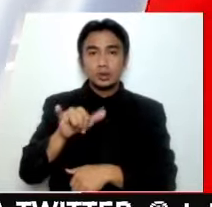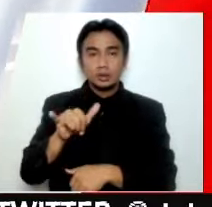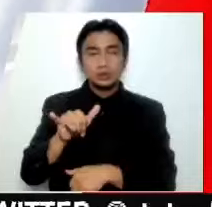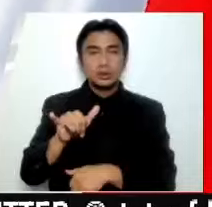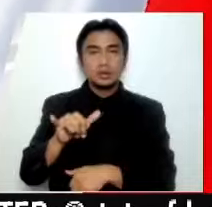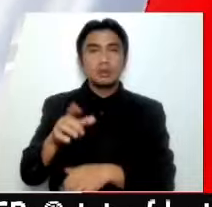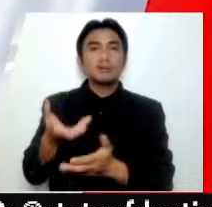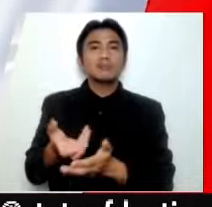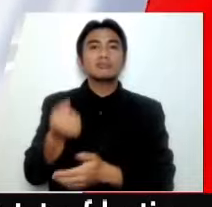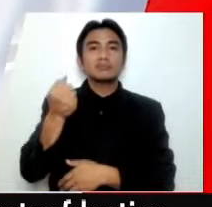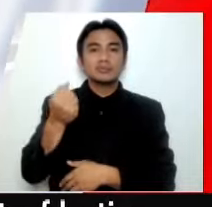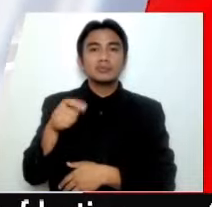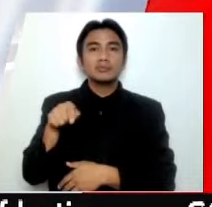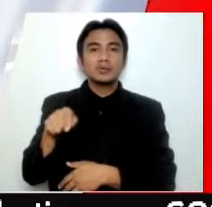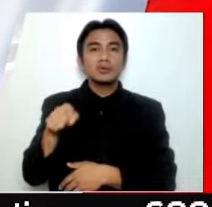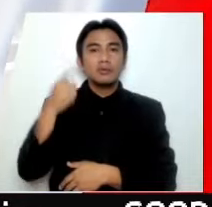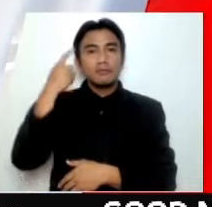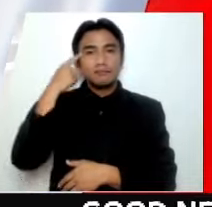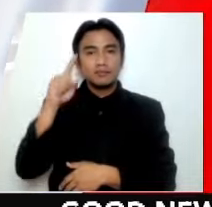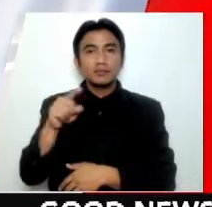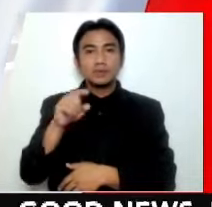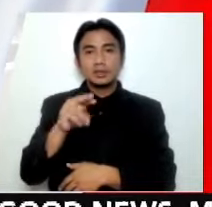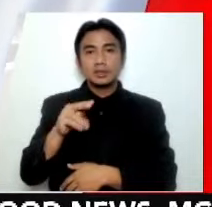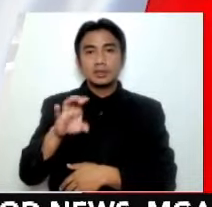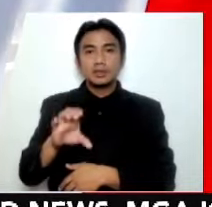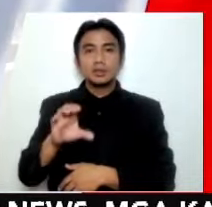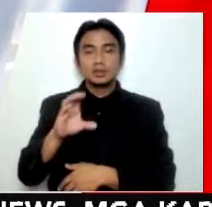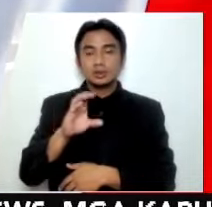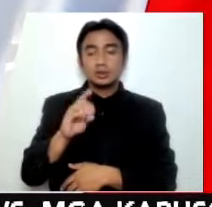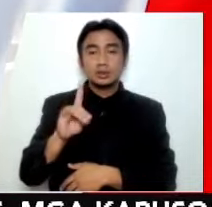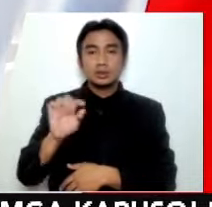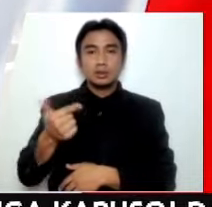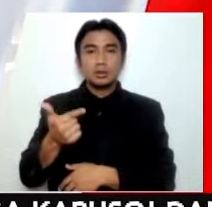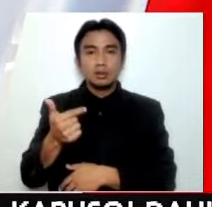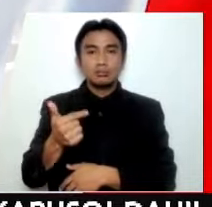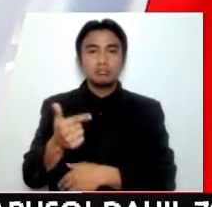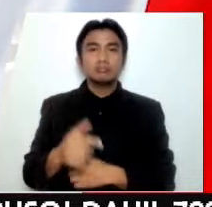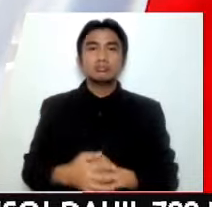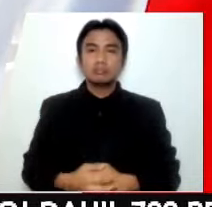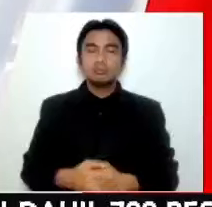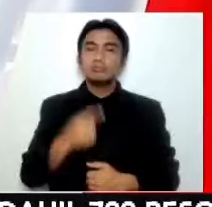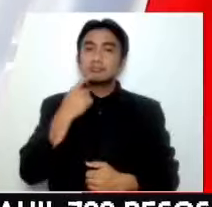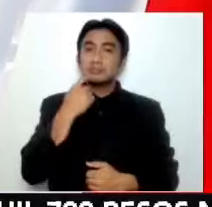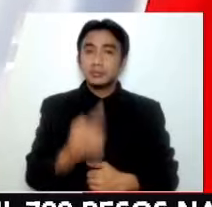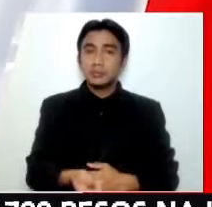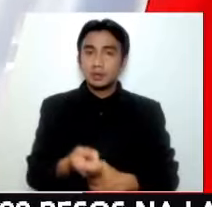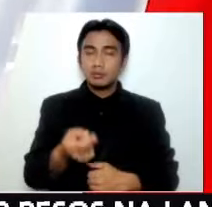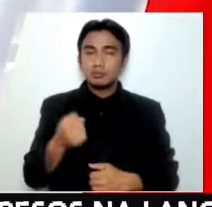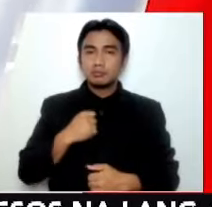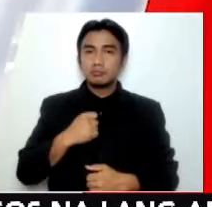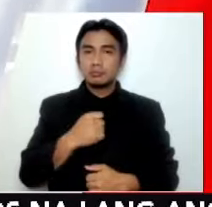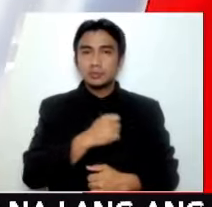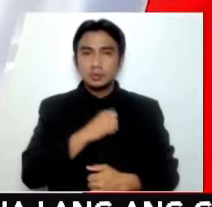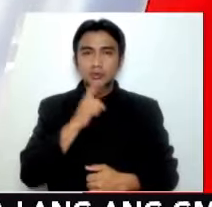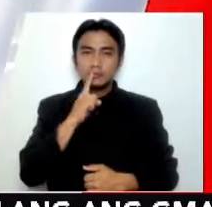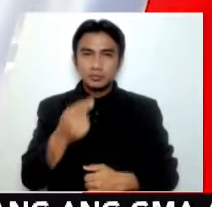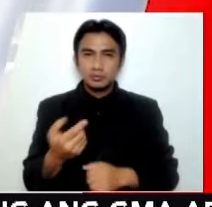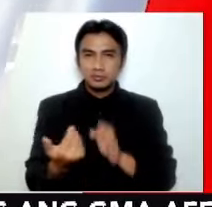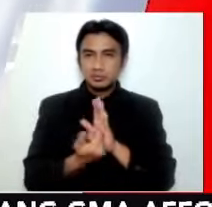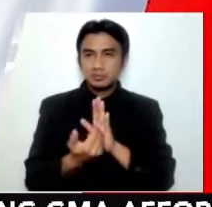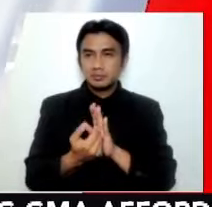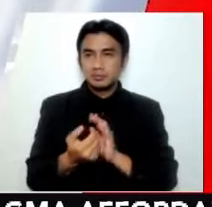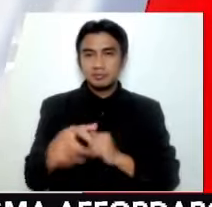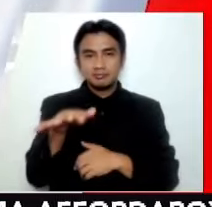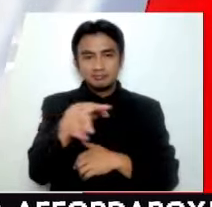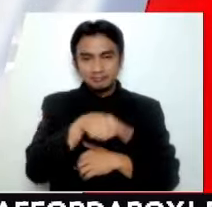Corporation kung saan umano majority owner si Mayor Goh. Sabi na senador, pinapakita nito na inabuso ng pamilya Goh